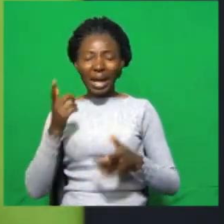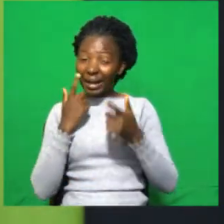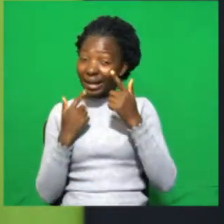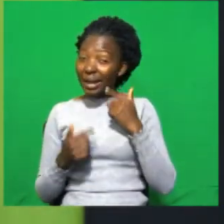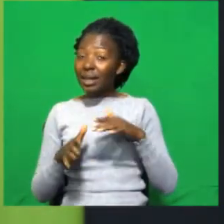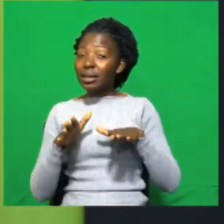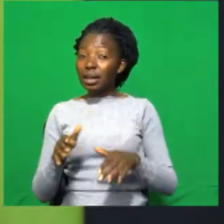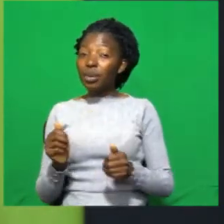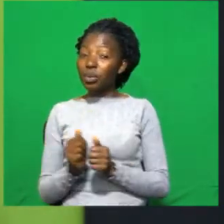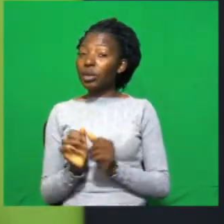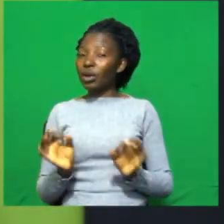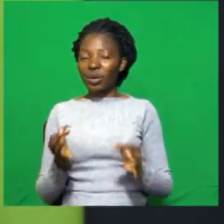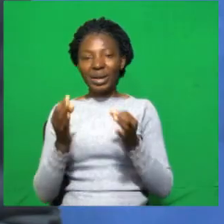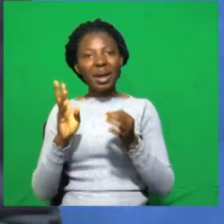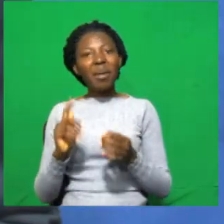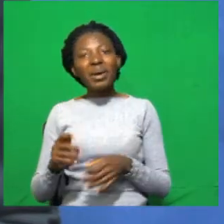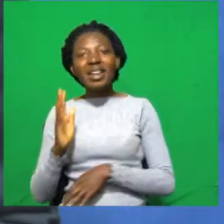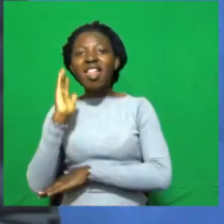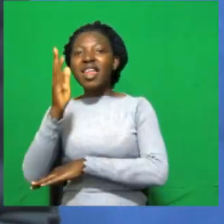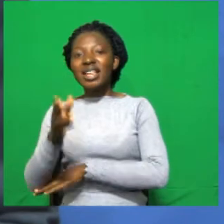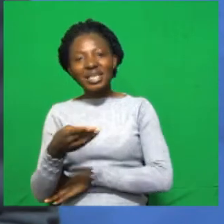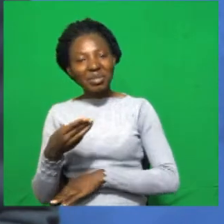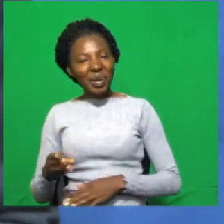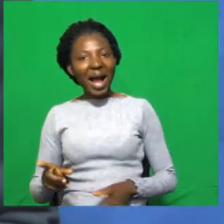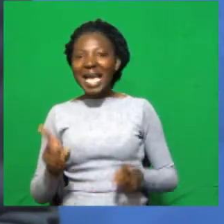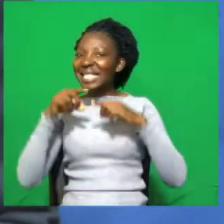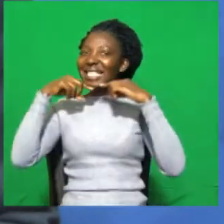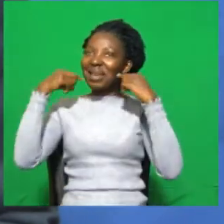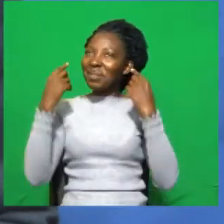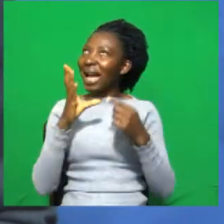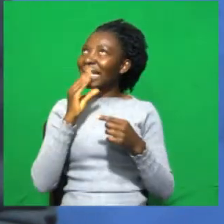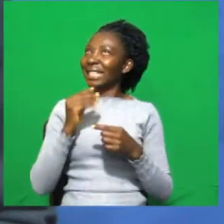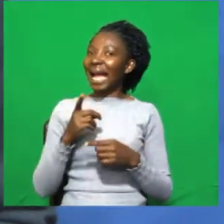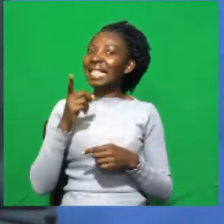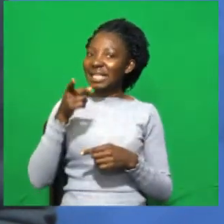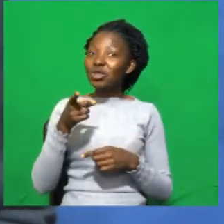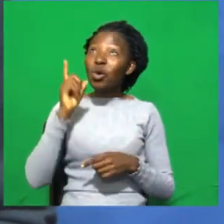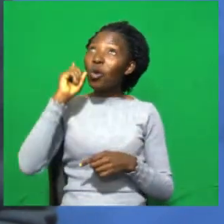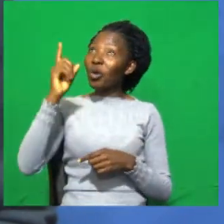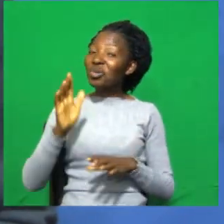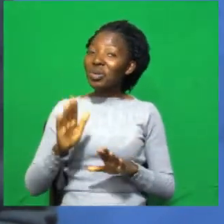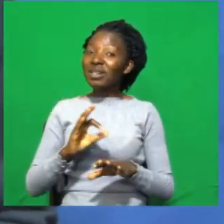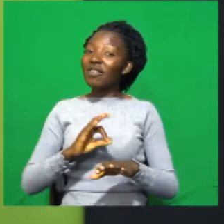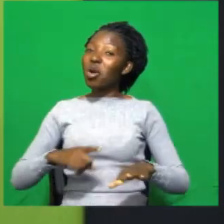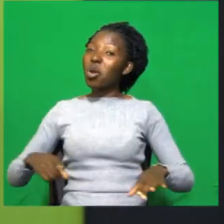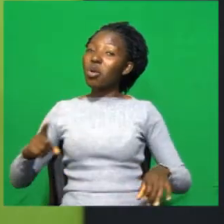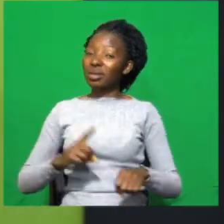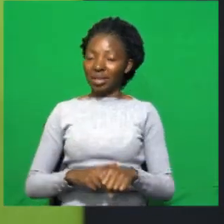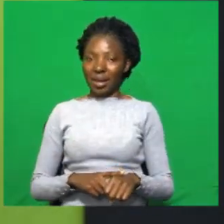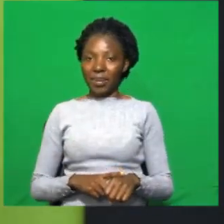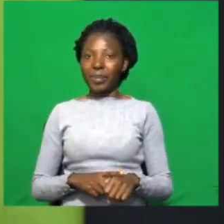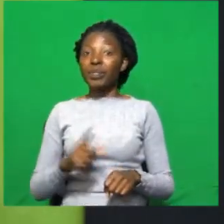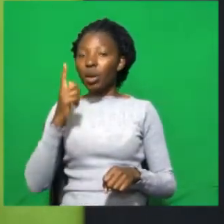vatsvene hanzi inenge yanguva yekufara. Vachitonongedzera kuti ndiye wetee takamirira nguva yese. Paverengwa kuna